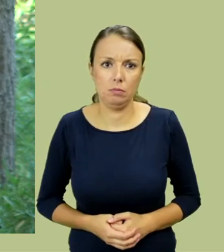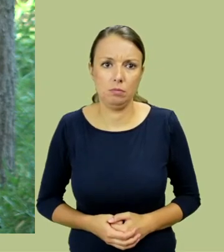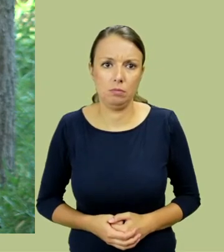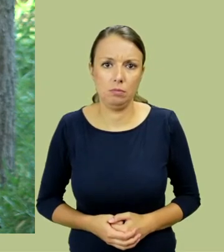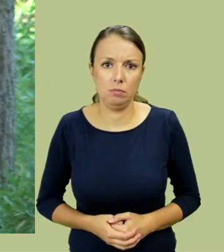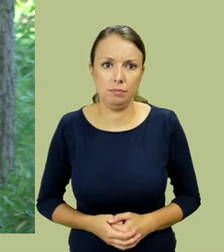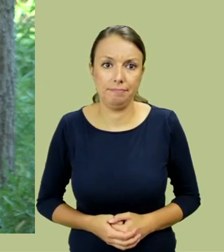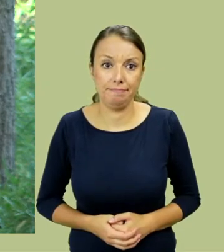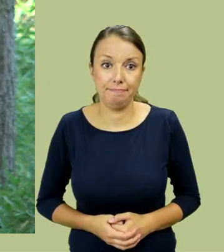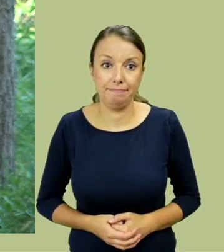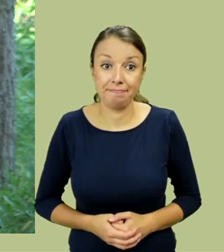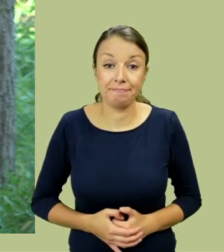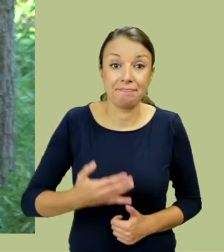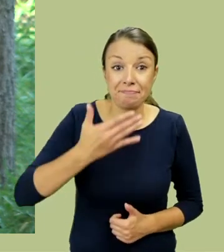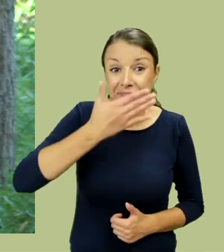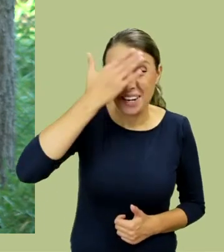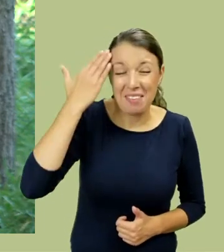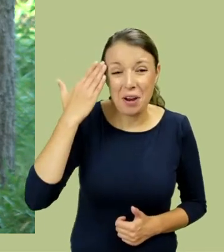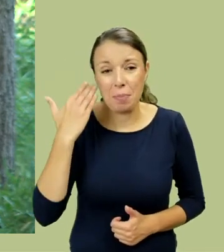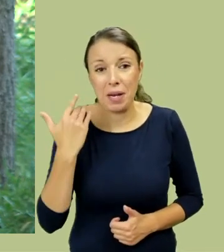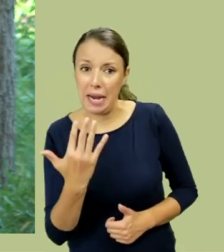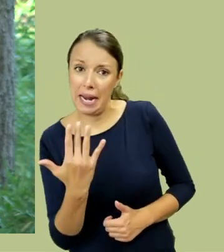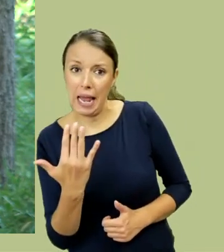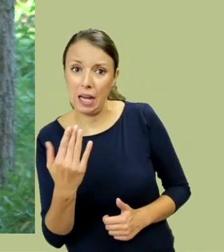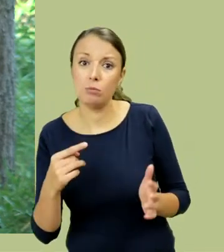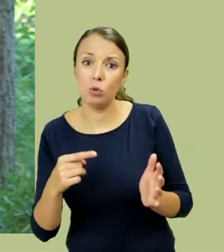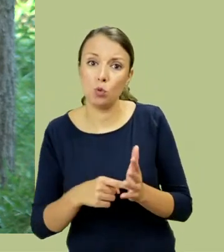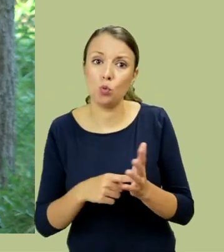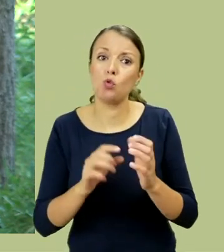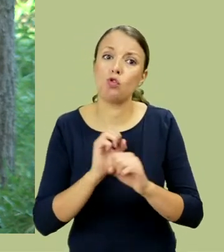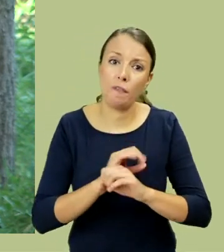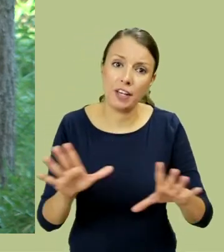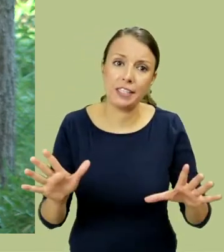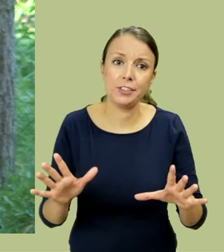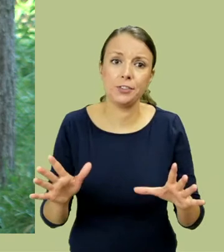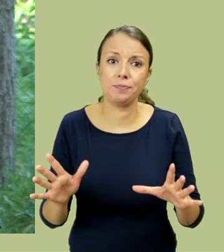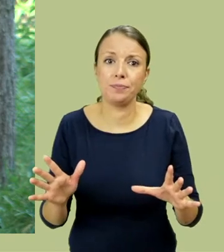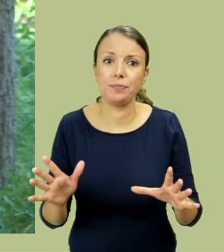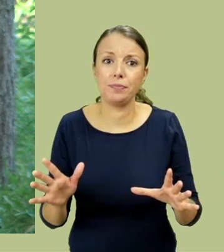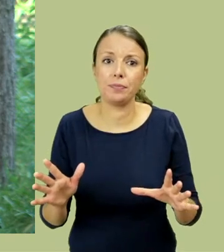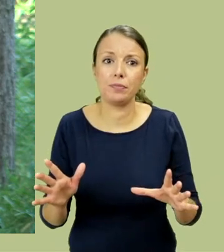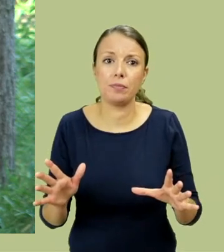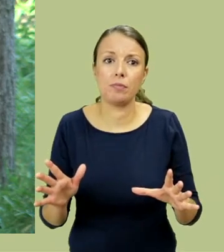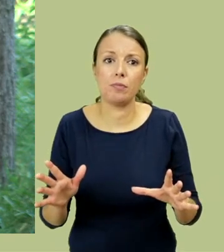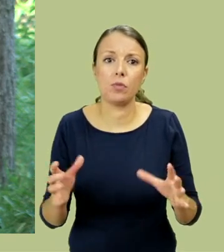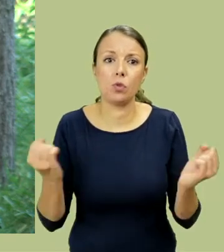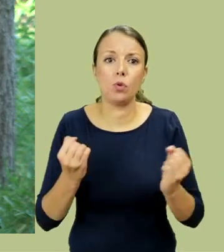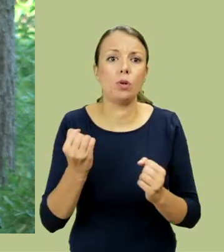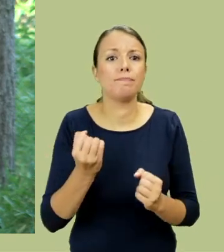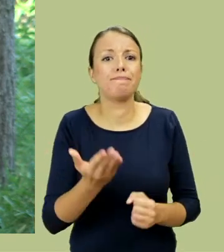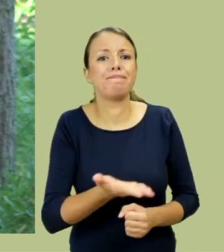na ile, bo tutaj jest oczywiście taka pomnikowa wręcz postać pani Wandy